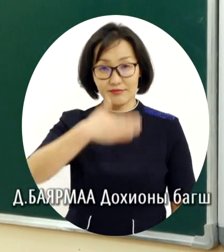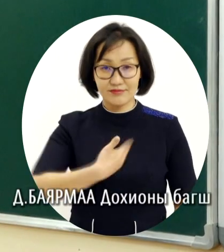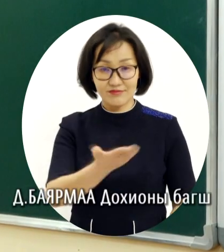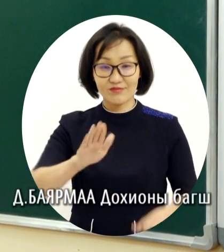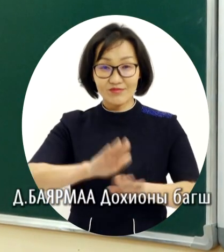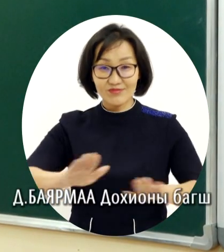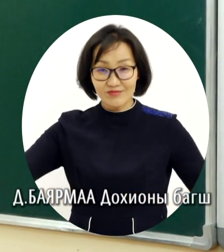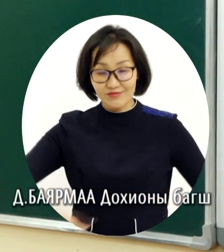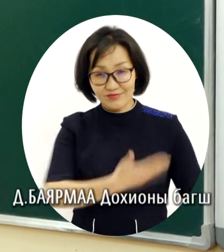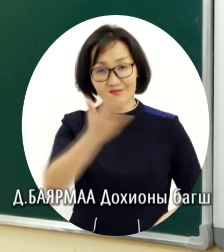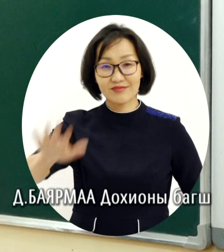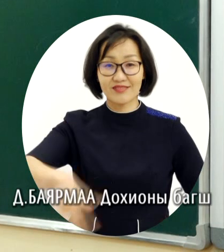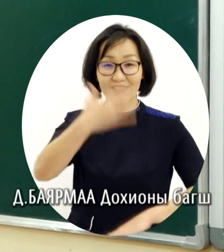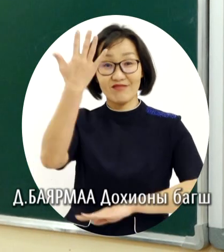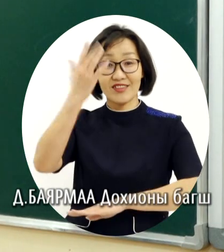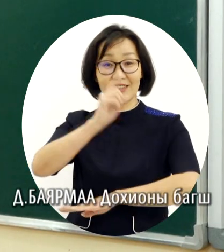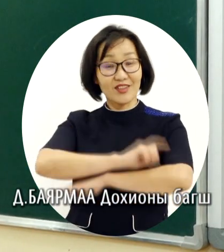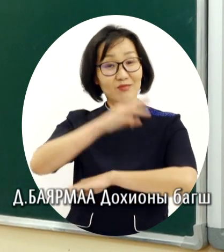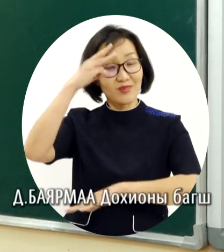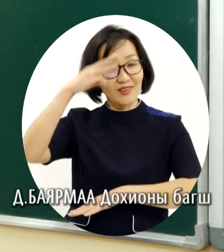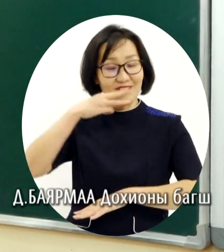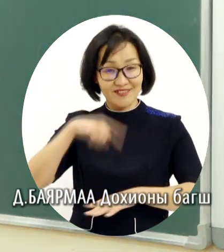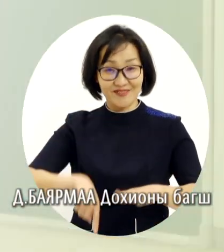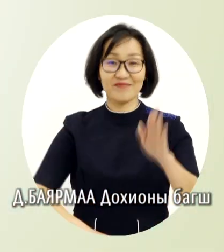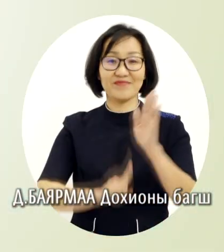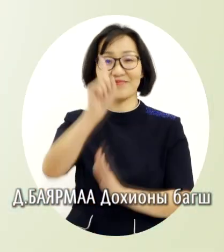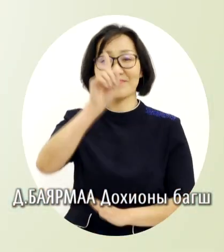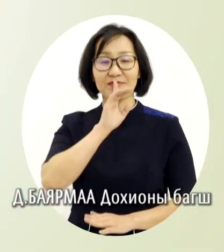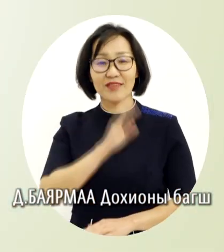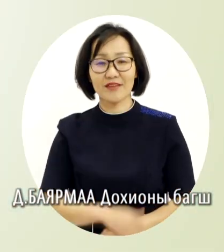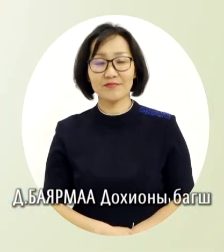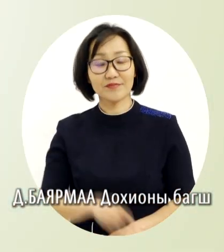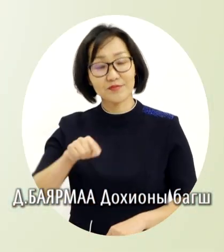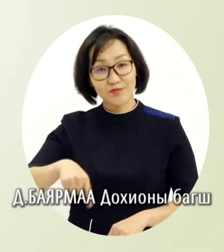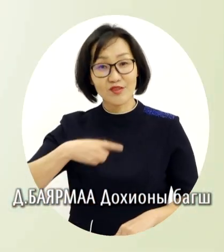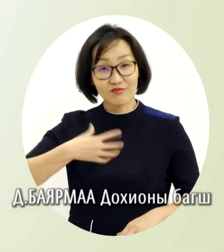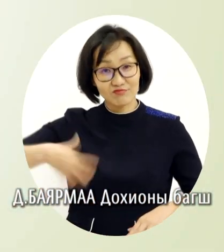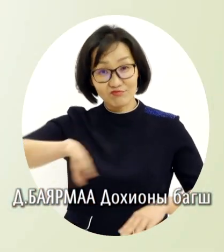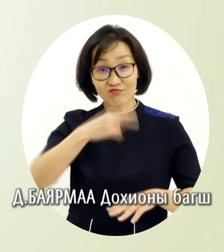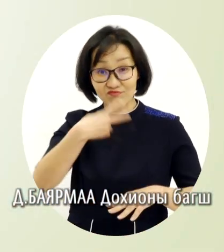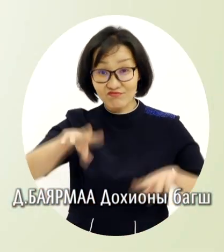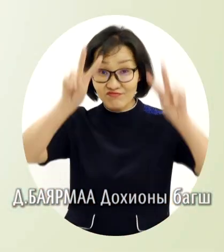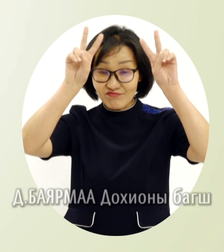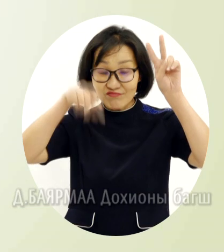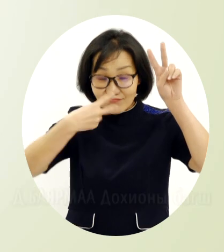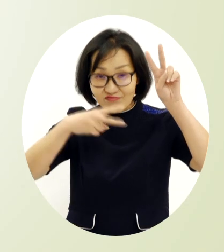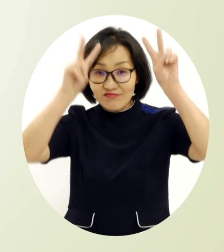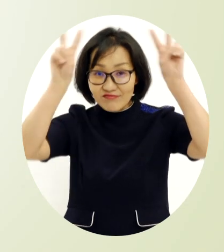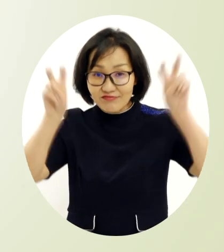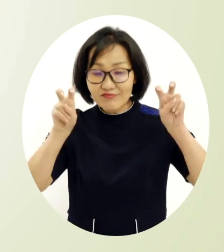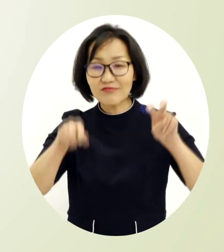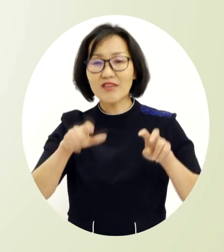Сайн байцгаана уу хүүхдүүдээ. 5 дугаар ангийн Монгол хэлний ээлжит хичээл эхэлж байна. Өнөөдрийн бидний хичээлийн сэдэв маань эхийг